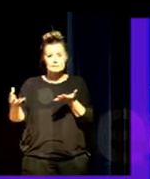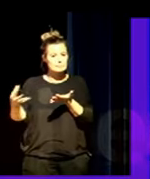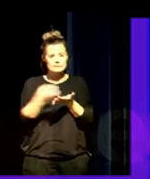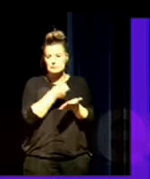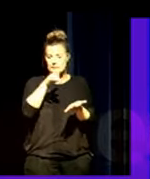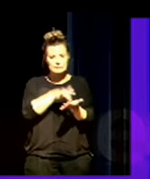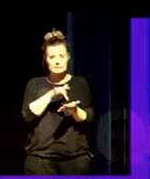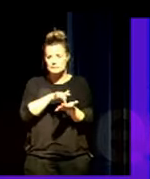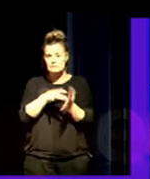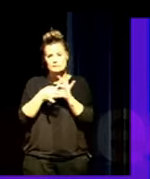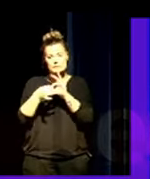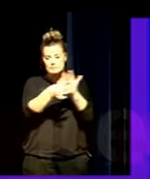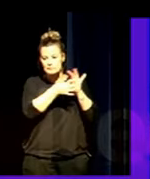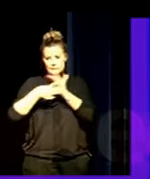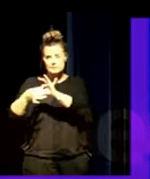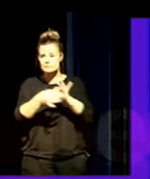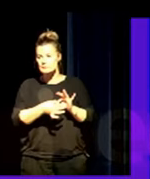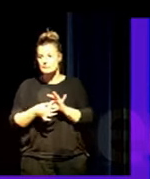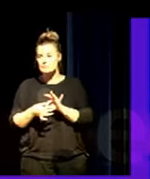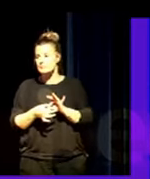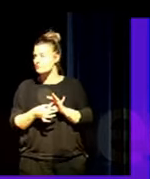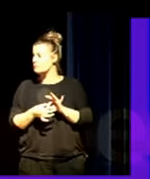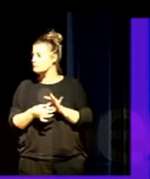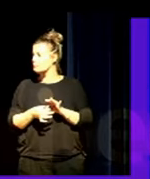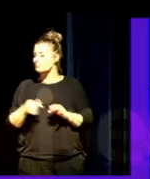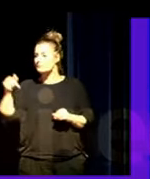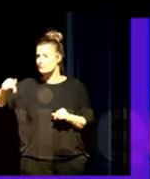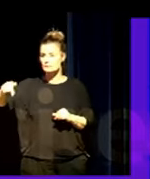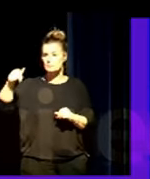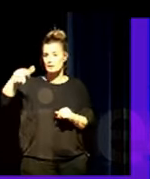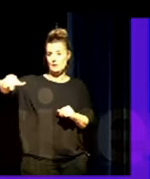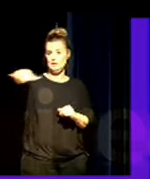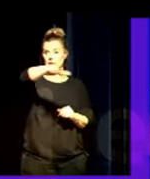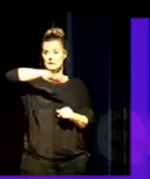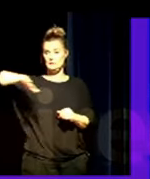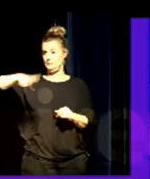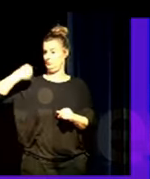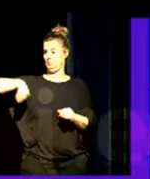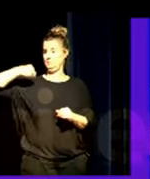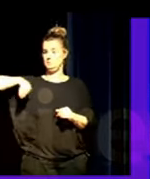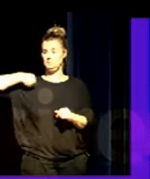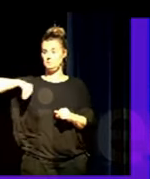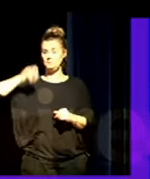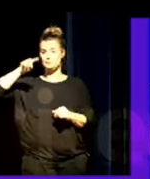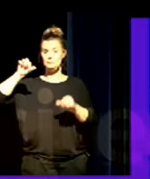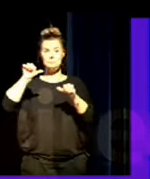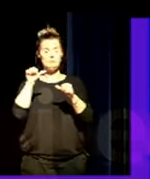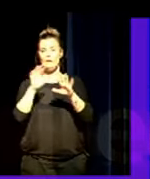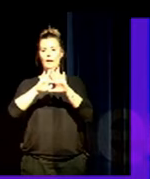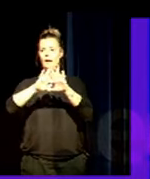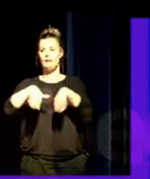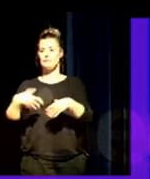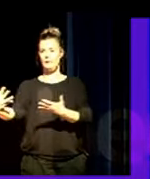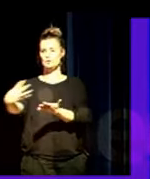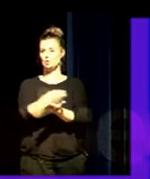ez da? Klaro, da, hemen, imaginan, hemen, klaro, dakau, despazio, berdina, eta modu baten edo beste, lanak